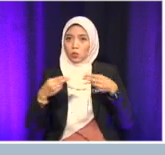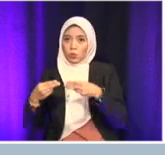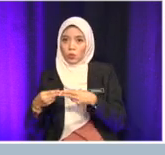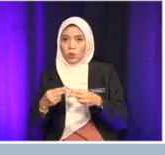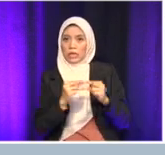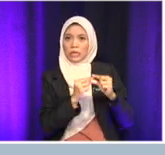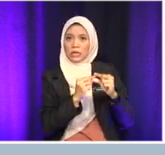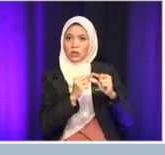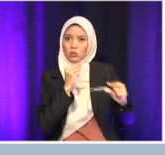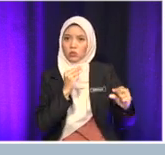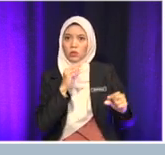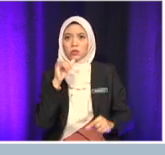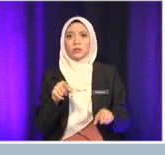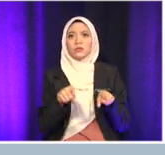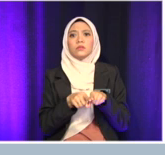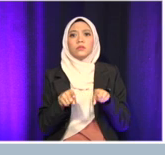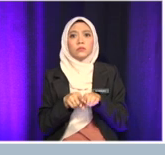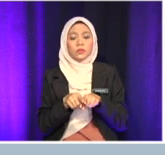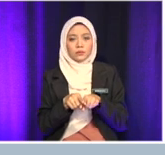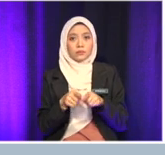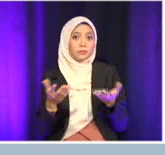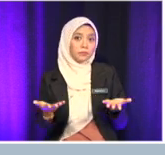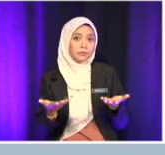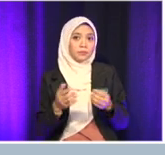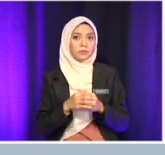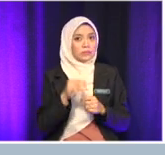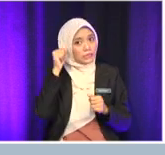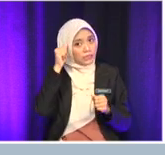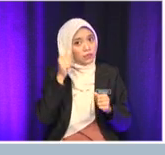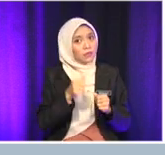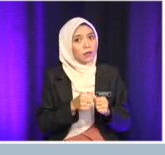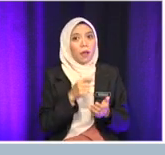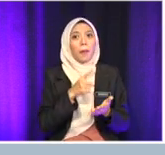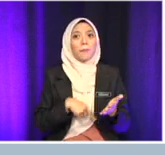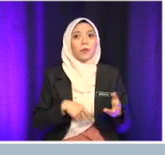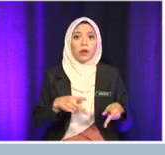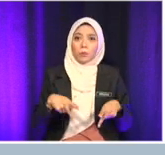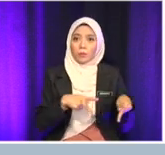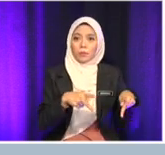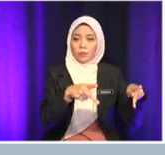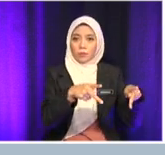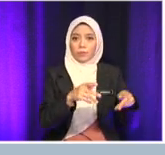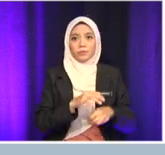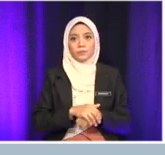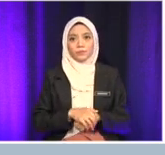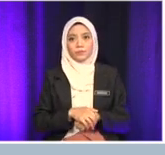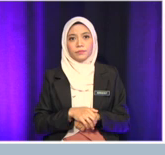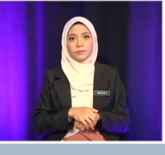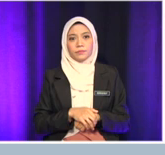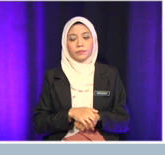selari garis lurus yang selalu karena ingat ciri-ciri dia yaitu garis